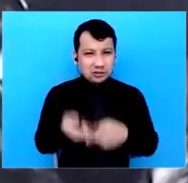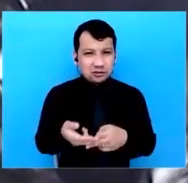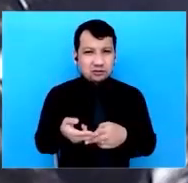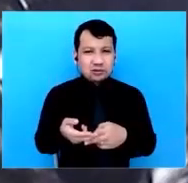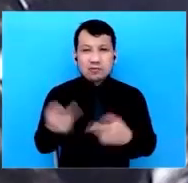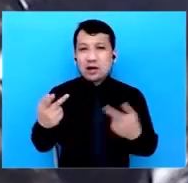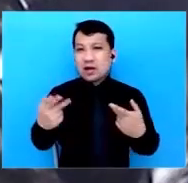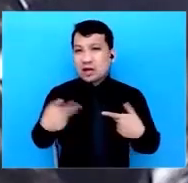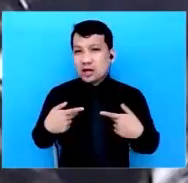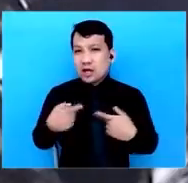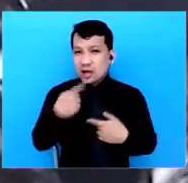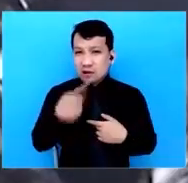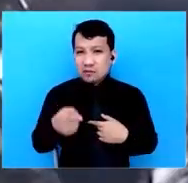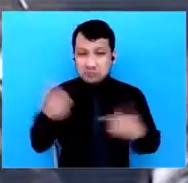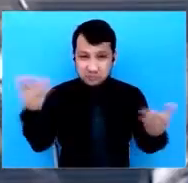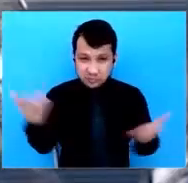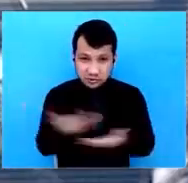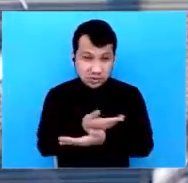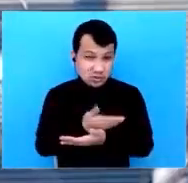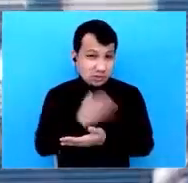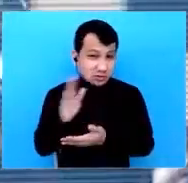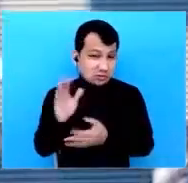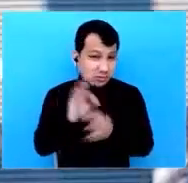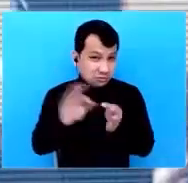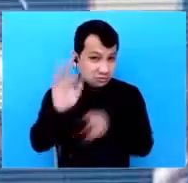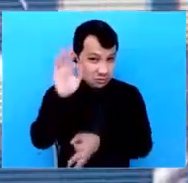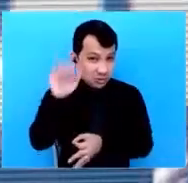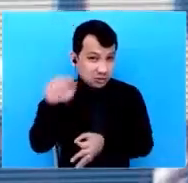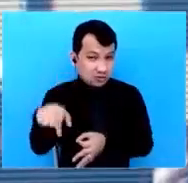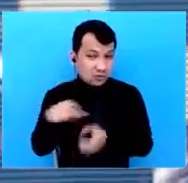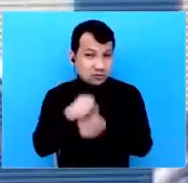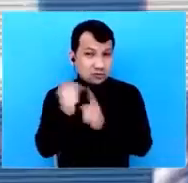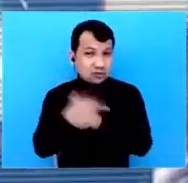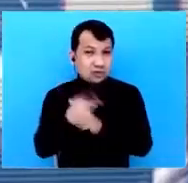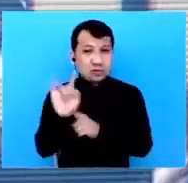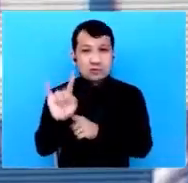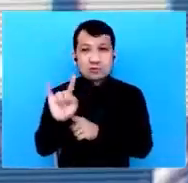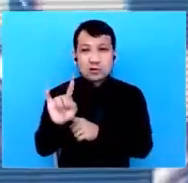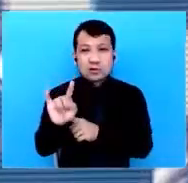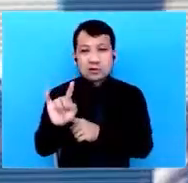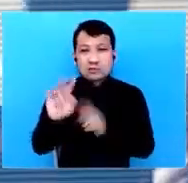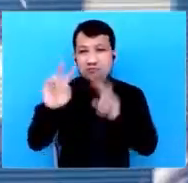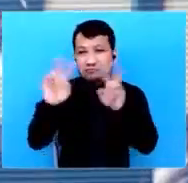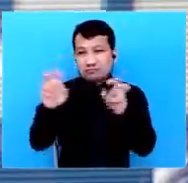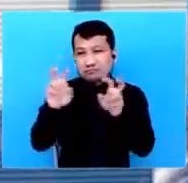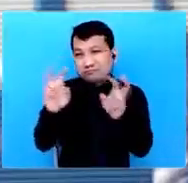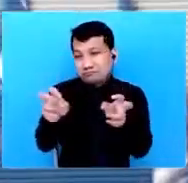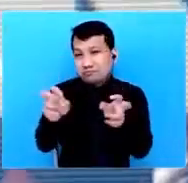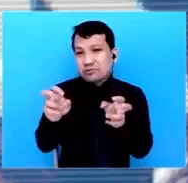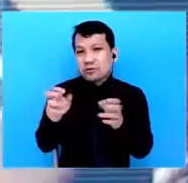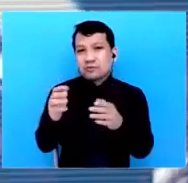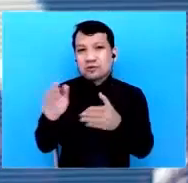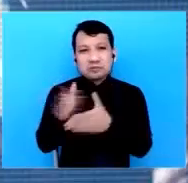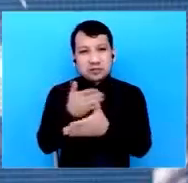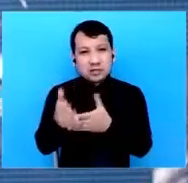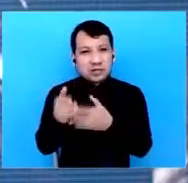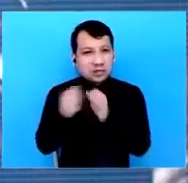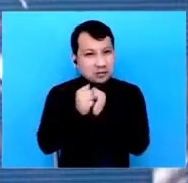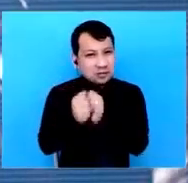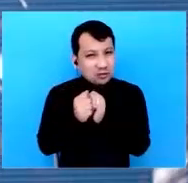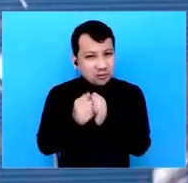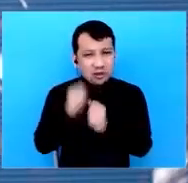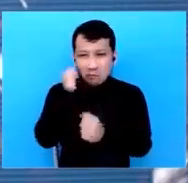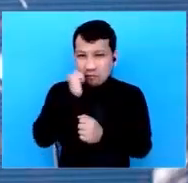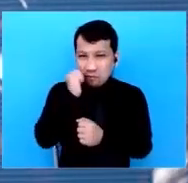ng pagbabago ng kaluluwa itong social media platform na ito na bagamat naging bahagi na ng ating pang-araw-araw